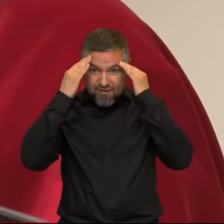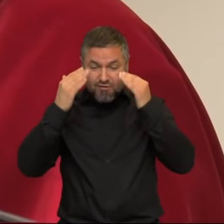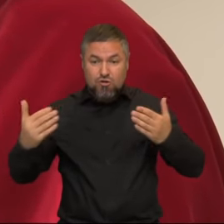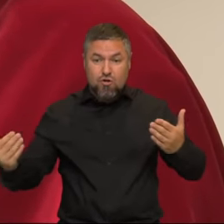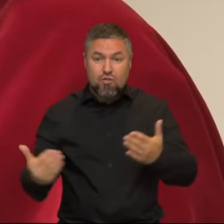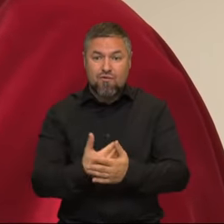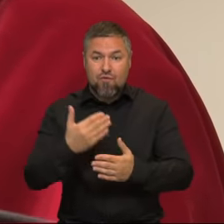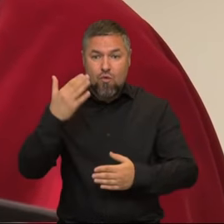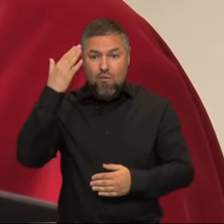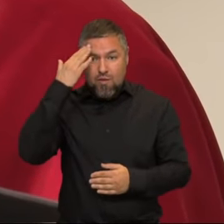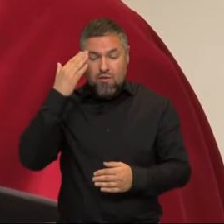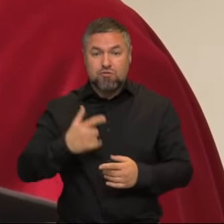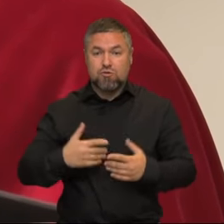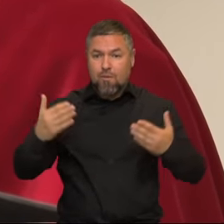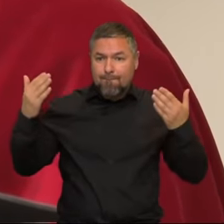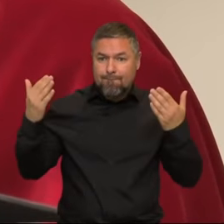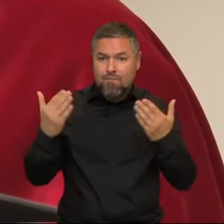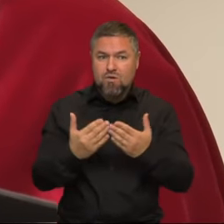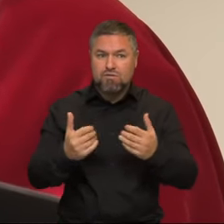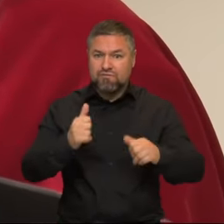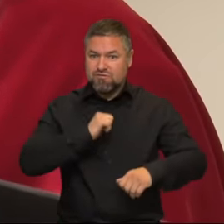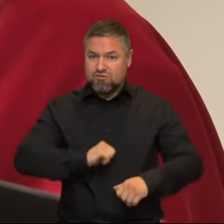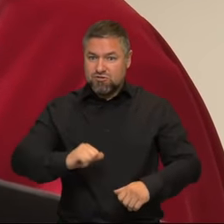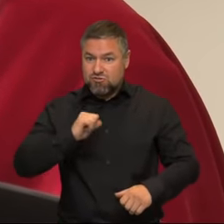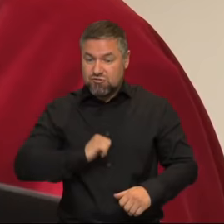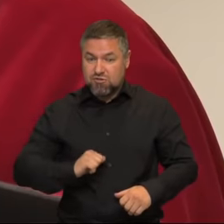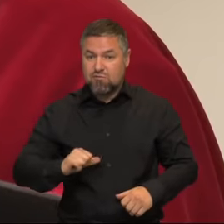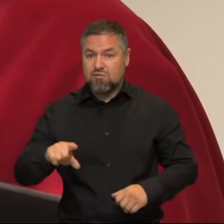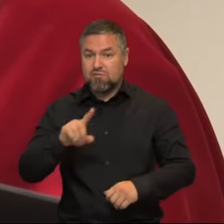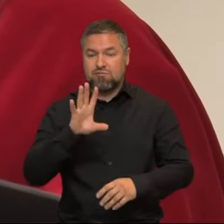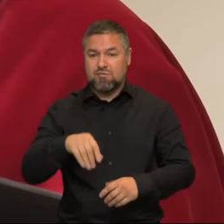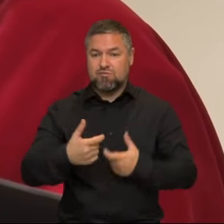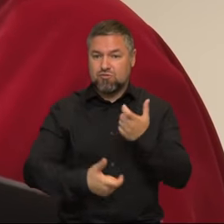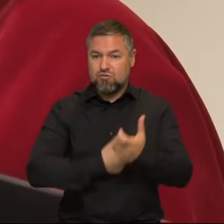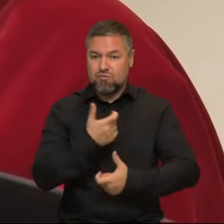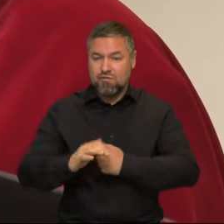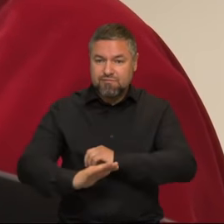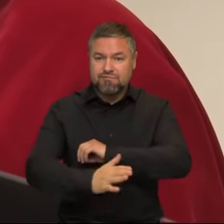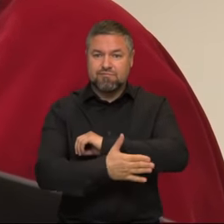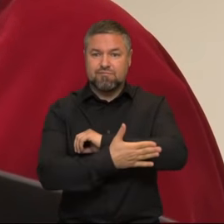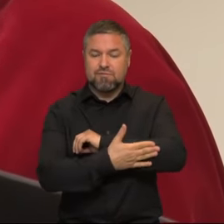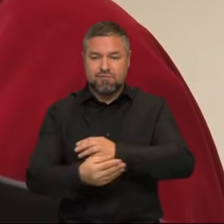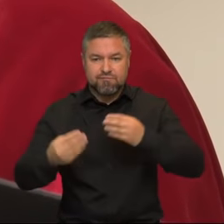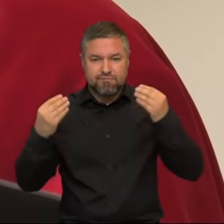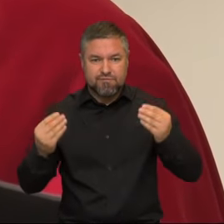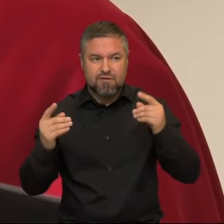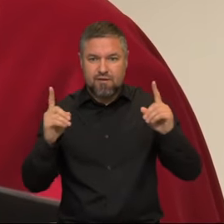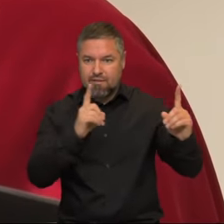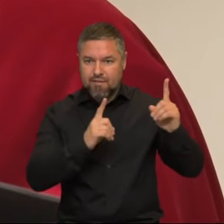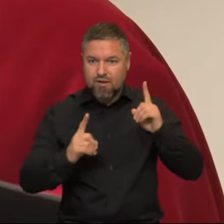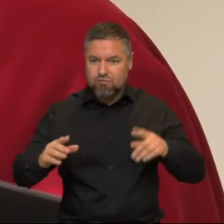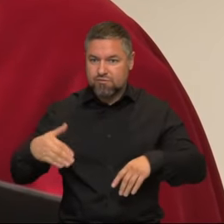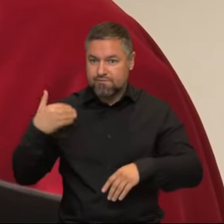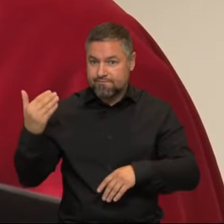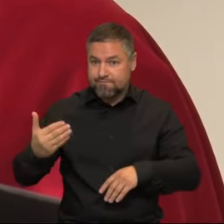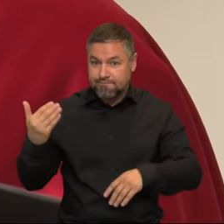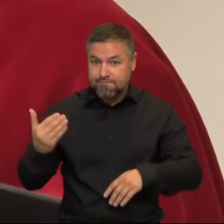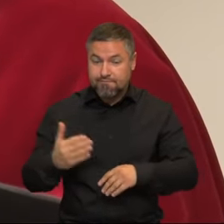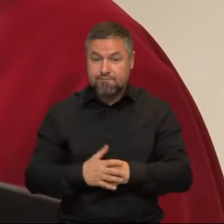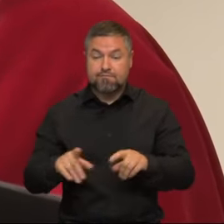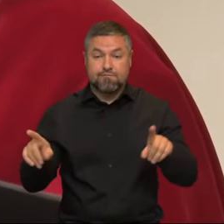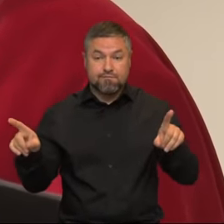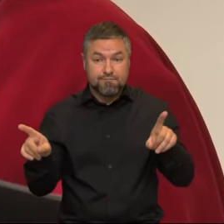nowych umiejętności, a także poznawaniu siebie towarzyszyć wam będą i wspierać znakomici nauczyciele akademiccy